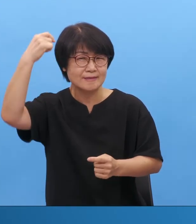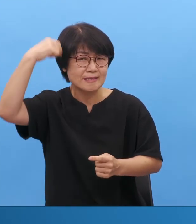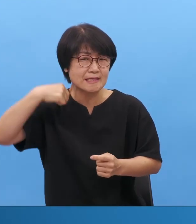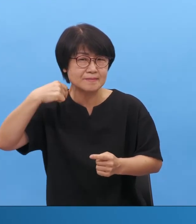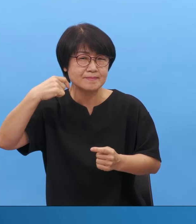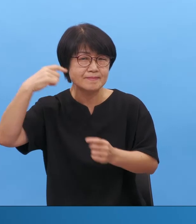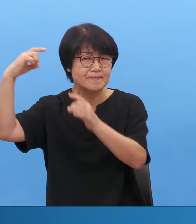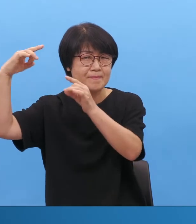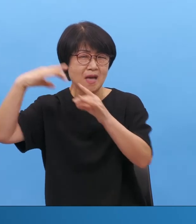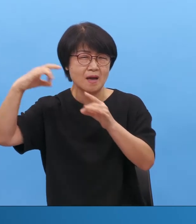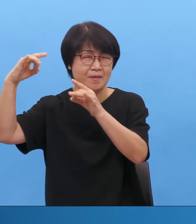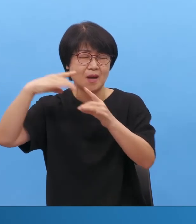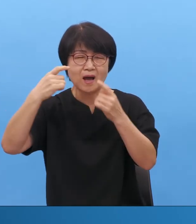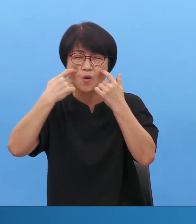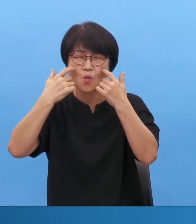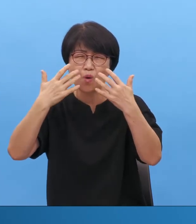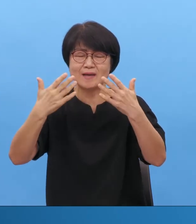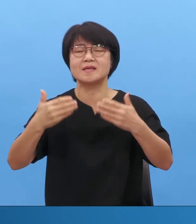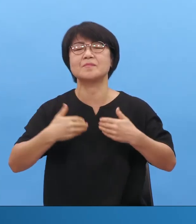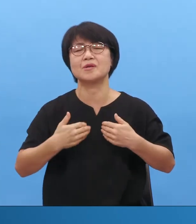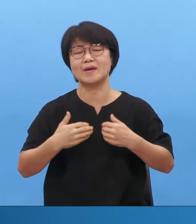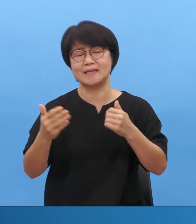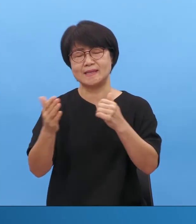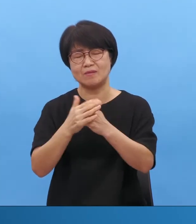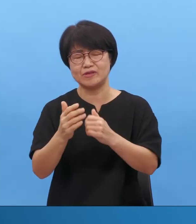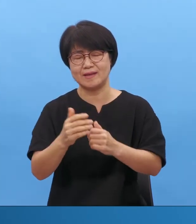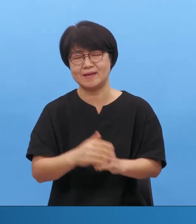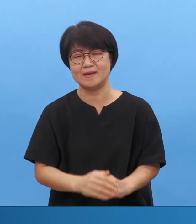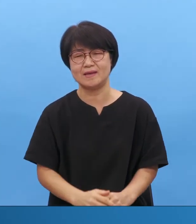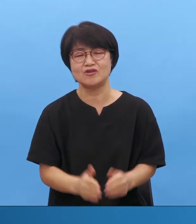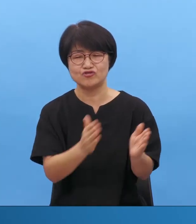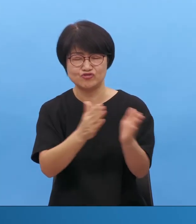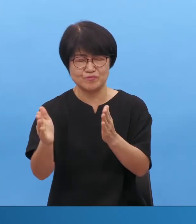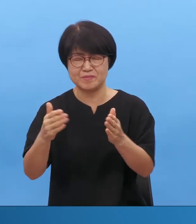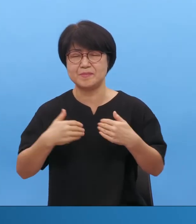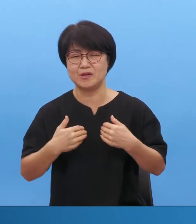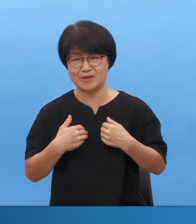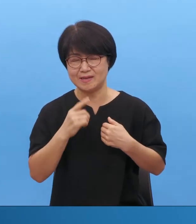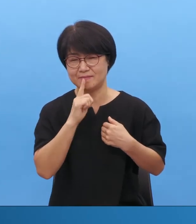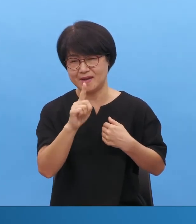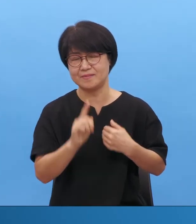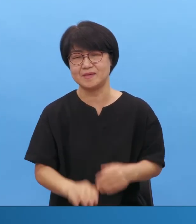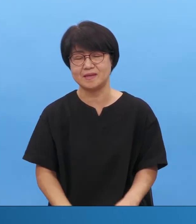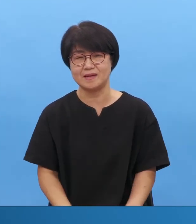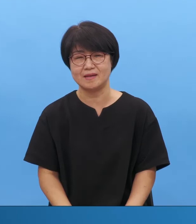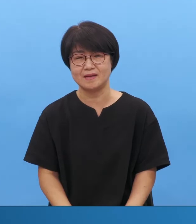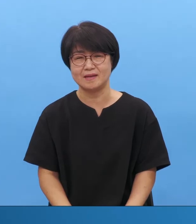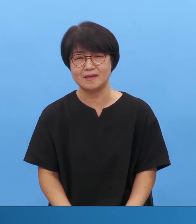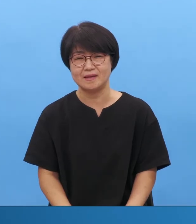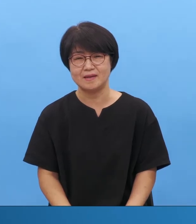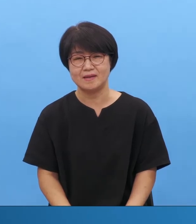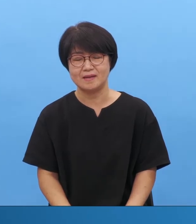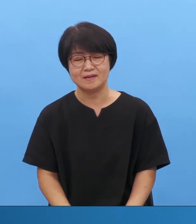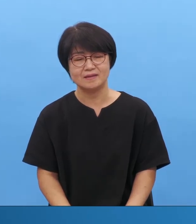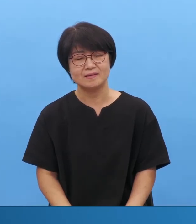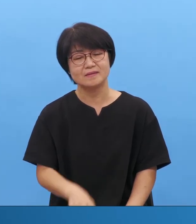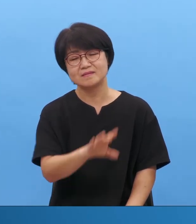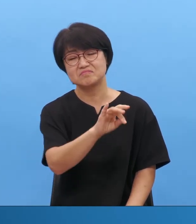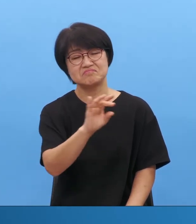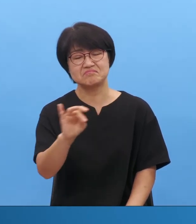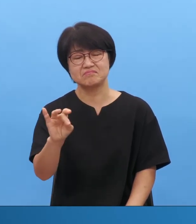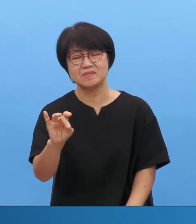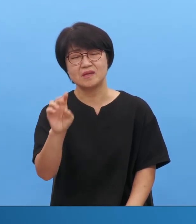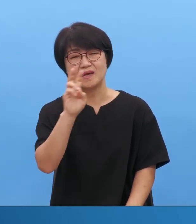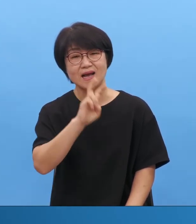spiritual sense. 그런 문제 없는 사람은 절대 유명한 가수가 안 됩니다. 노래 부르다 그냥 같이 막 이름 없이 가는 거죠. But a person who